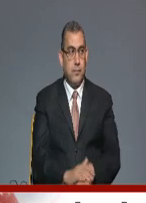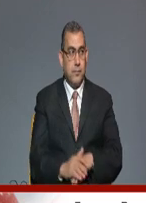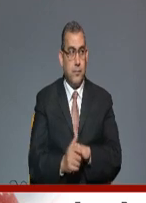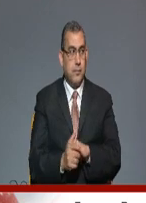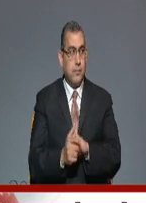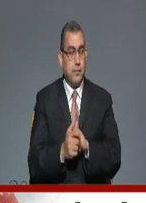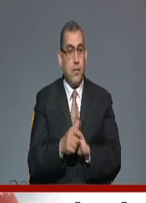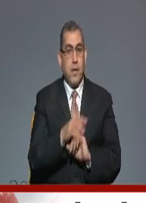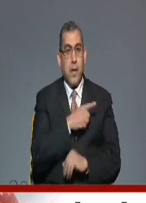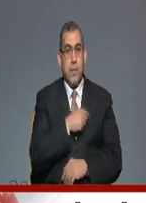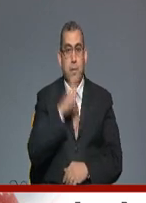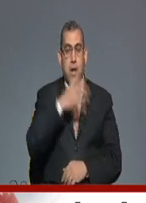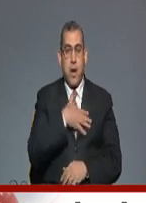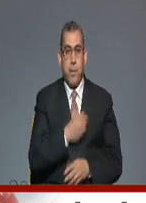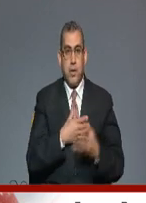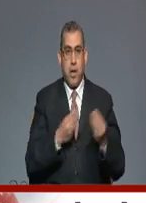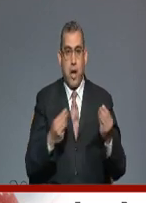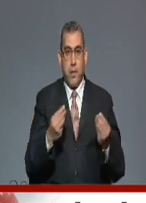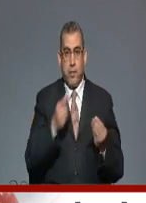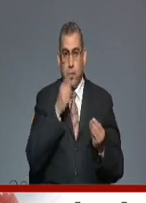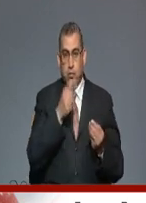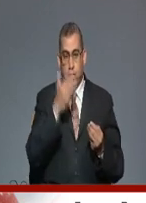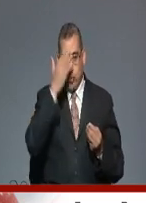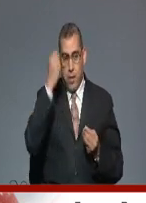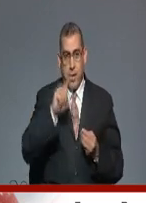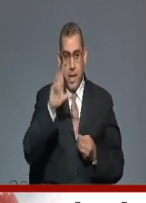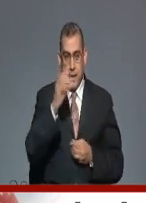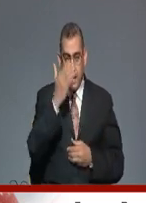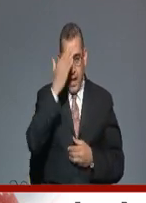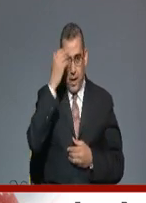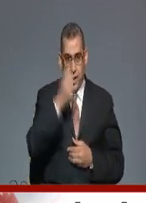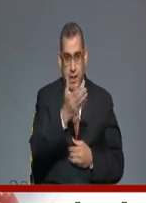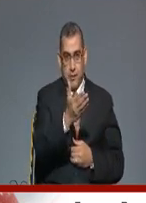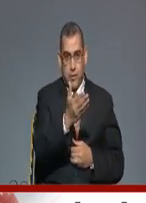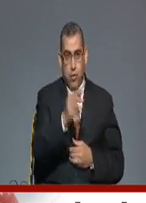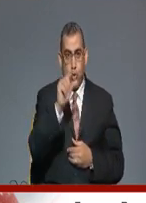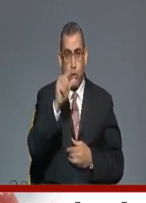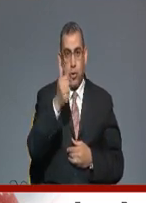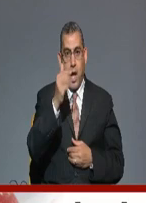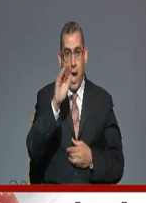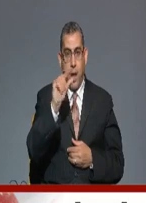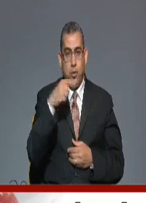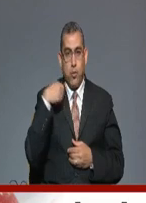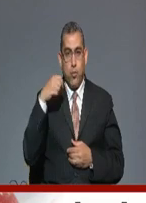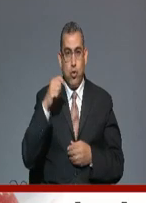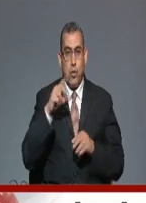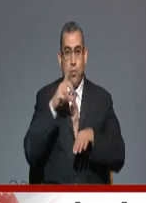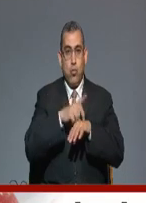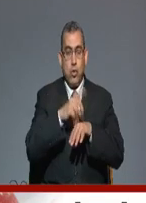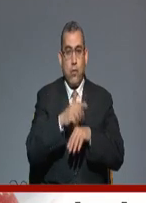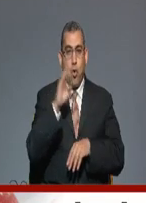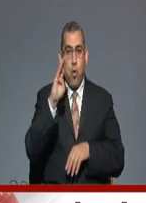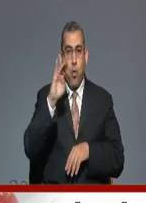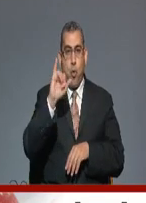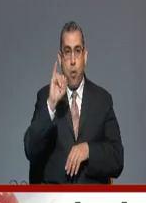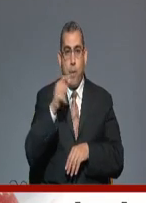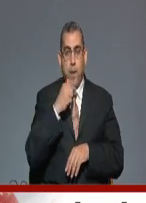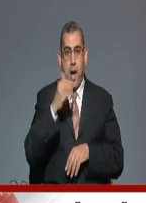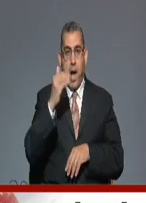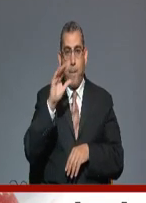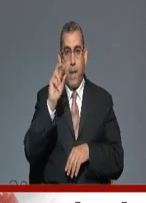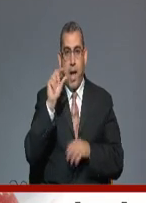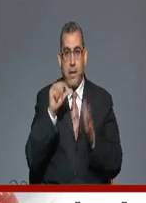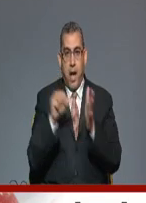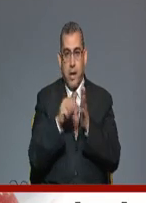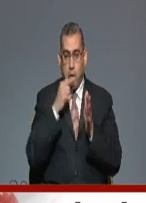بسم الله الرحمن الرحيم. مساء الخير سيادة الرئيس. دكتور أحمد الفي، مدير مستشفى كوم حمادة التخصصي.